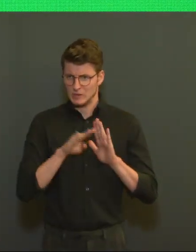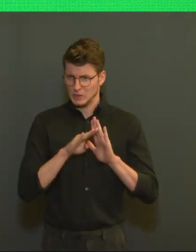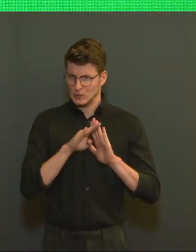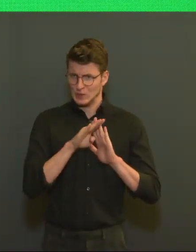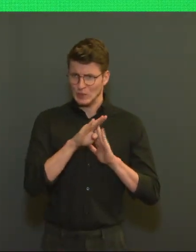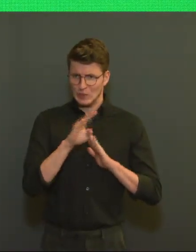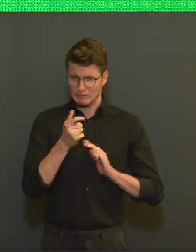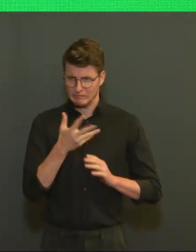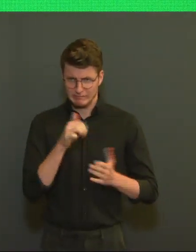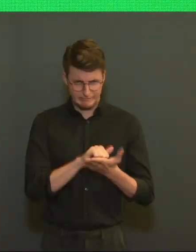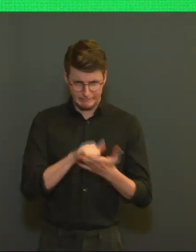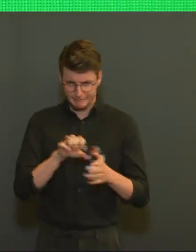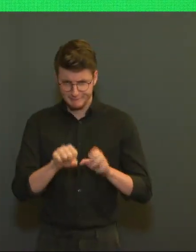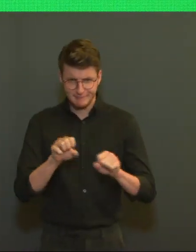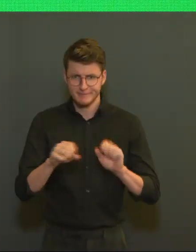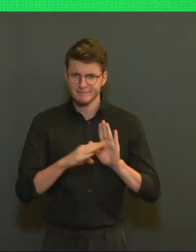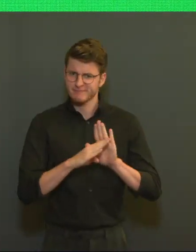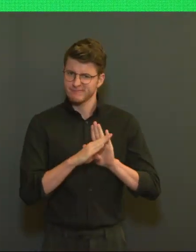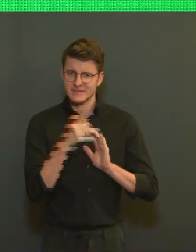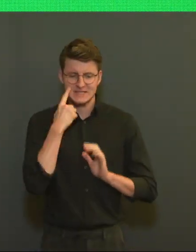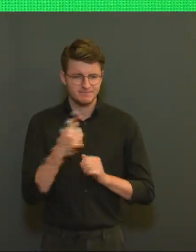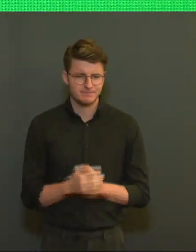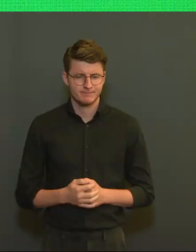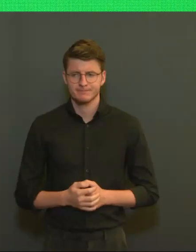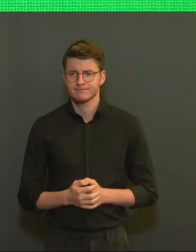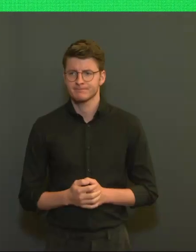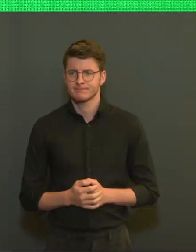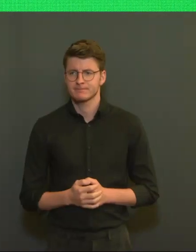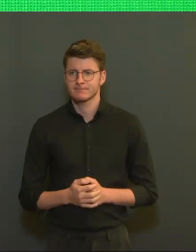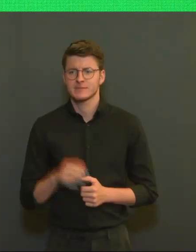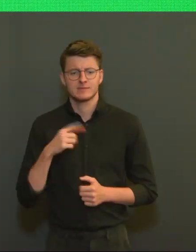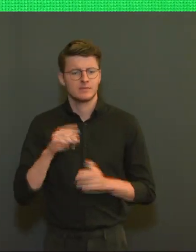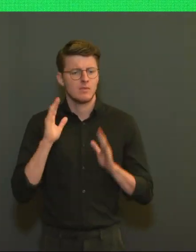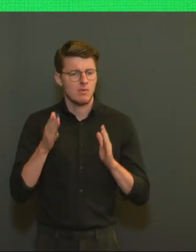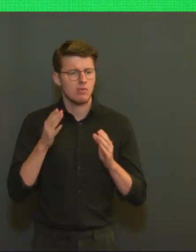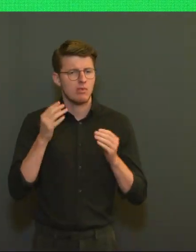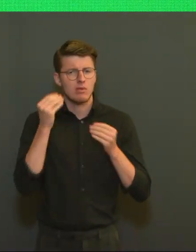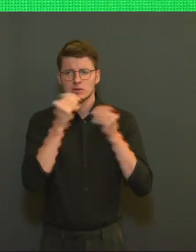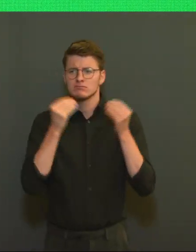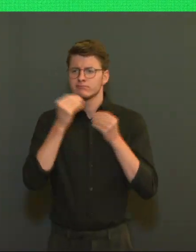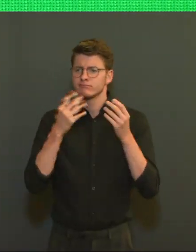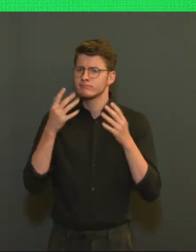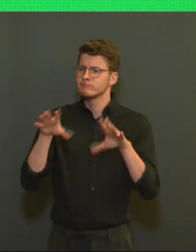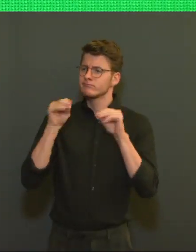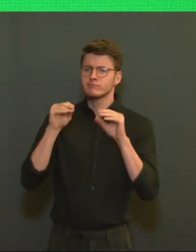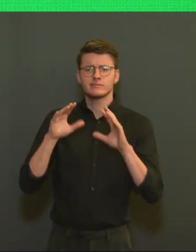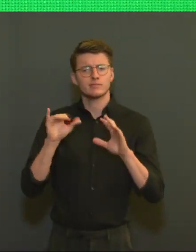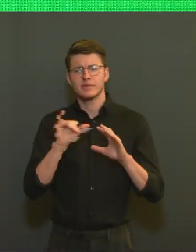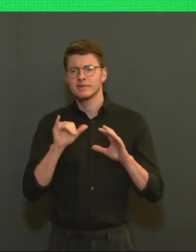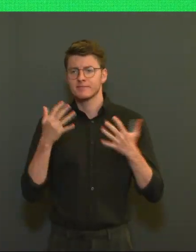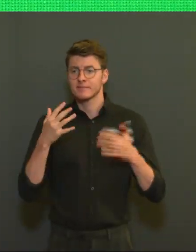stijgen. Als we de afgelopen maanden iets hebben geleerd, is het wel het feit dat ons gedrag invloed heeft op de